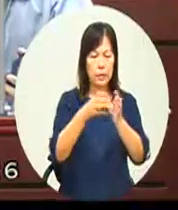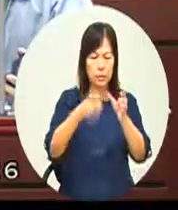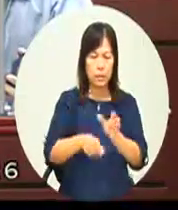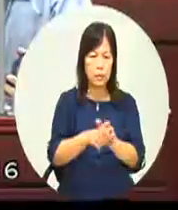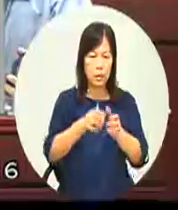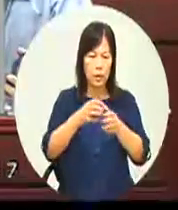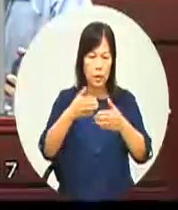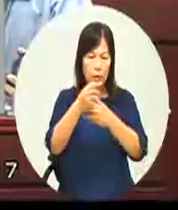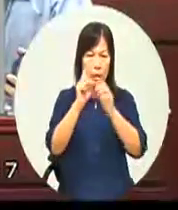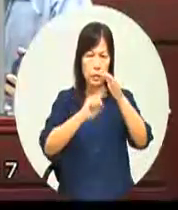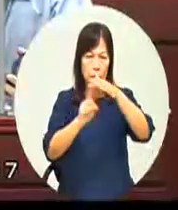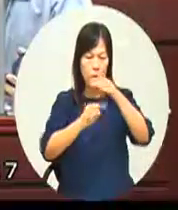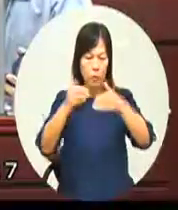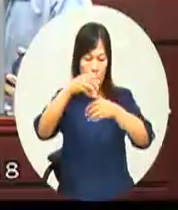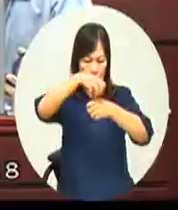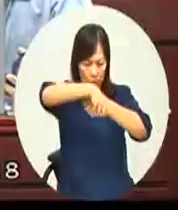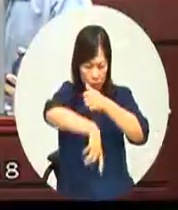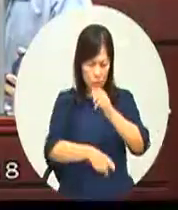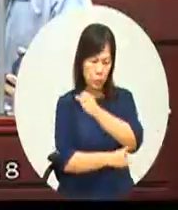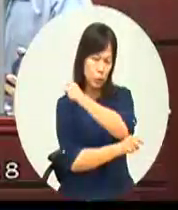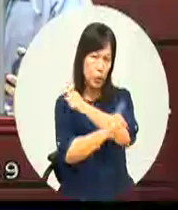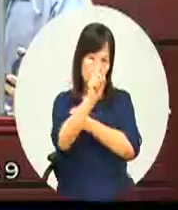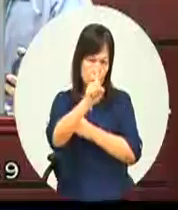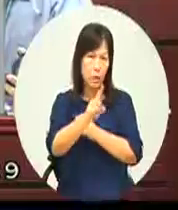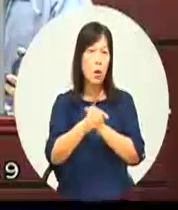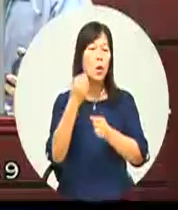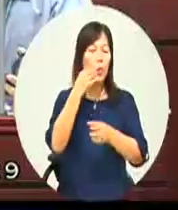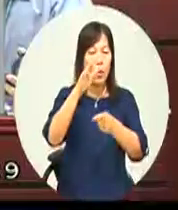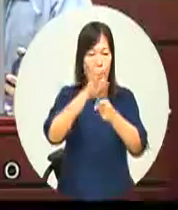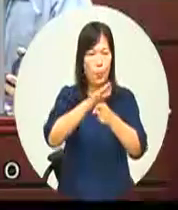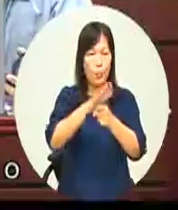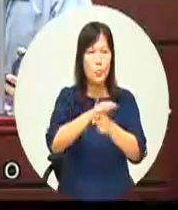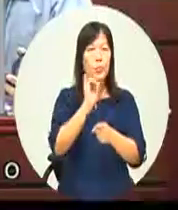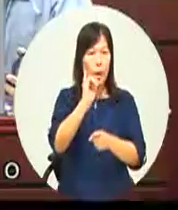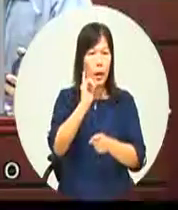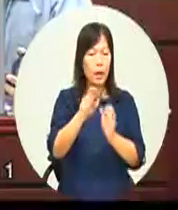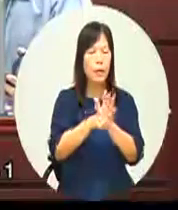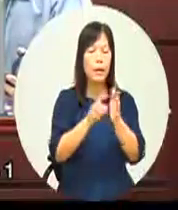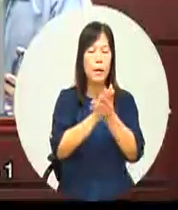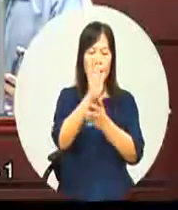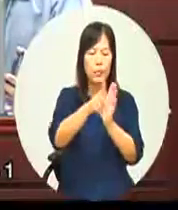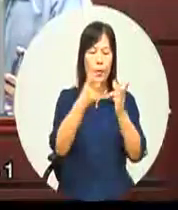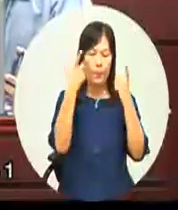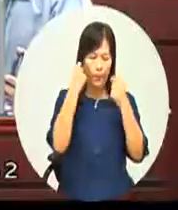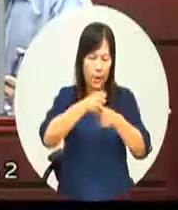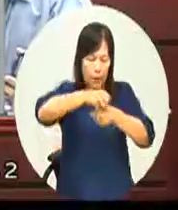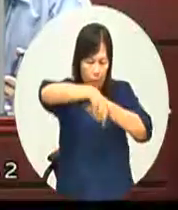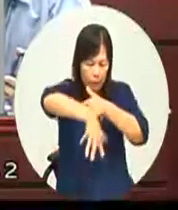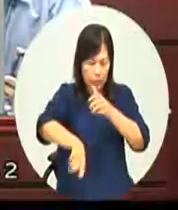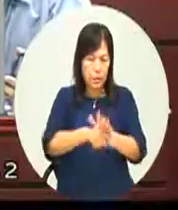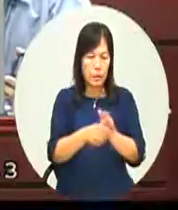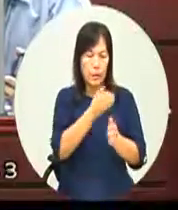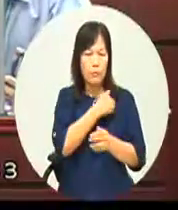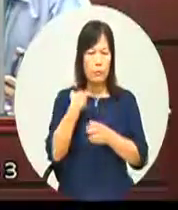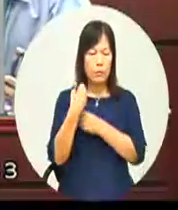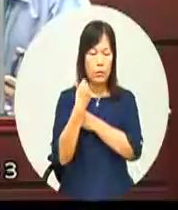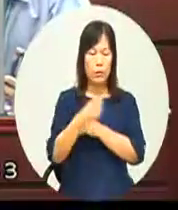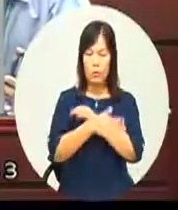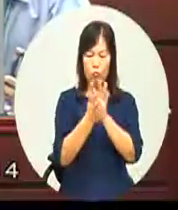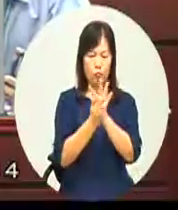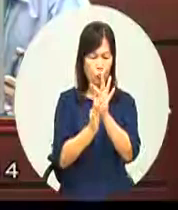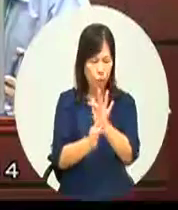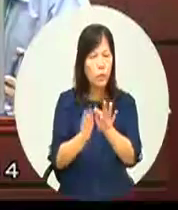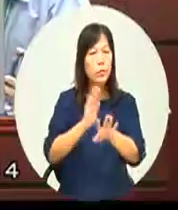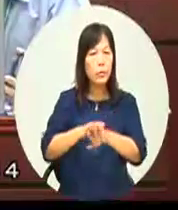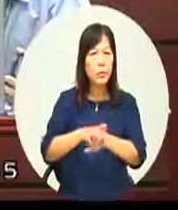面最后的一块了。如果把它补足了，就它原来的那个系统交流道的功能会比较完备。